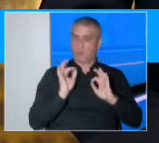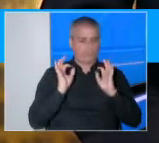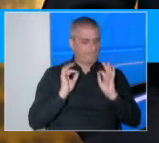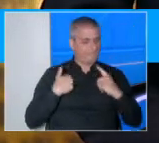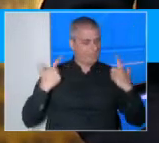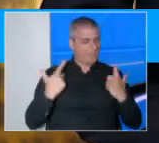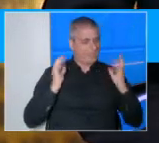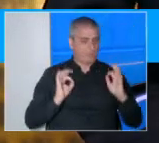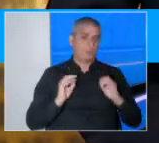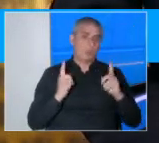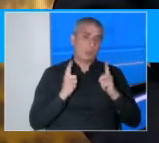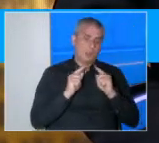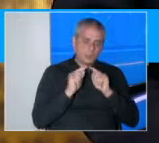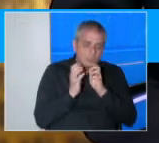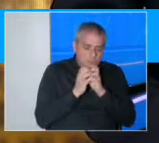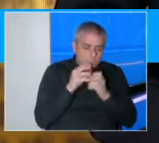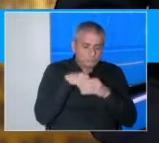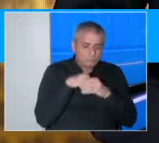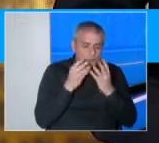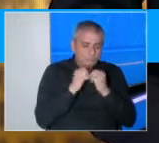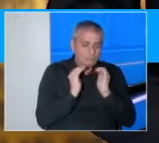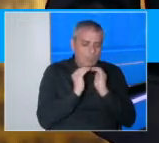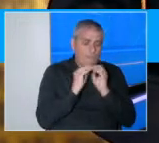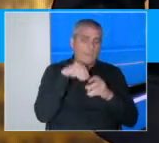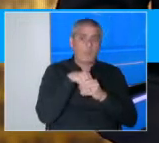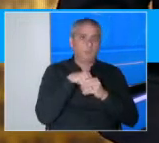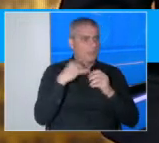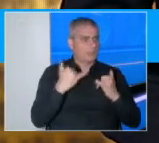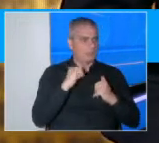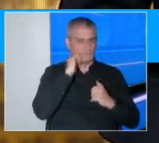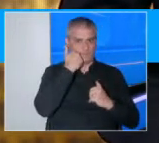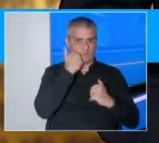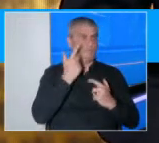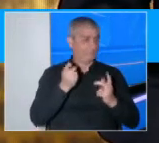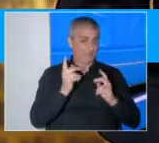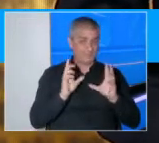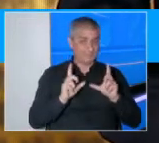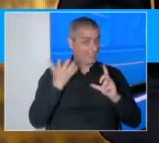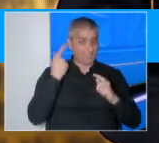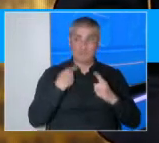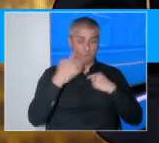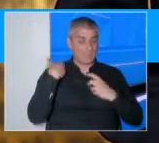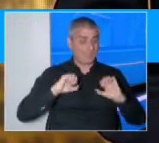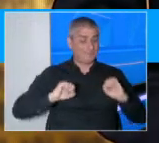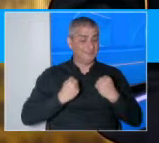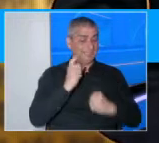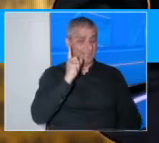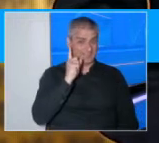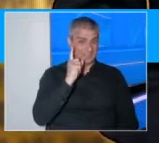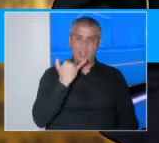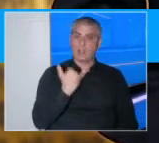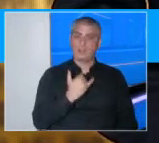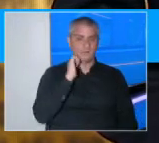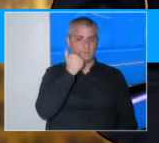באמת חגגנו, חגגנו בחוגים המשפחתיים בבית. היום ומחר, וזה בסגר גם בשנה שעברה, אני מזכיר לנו,